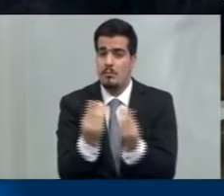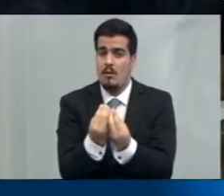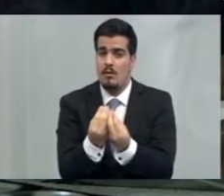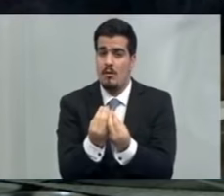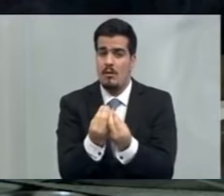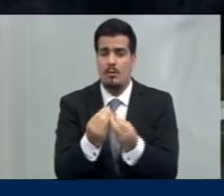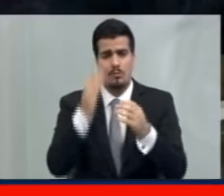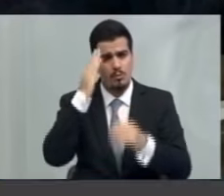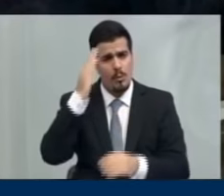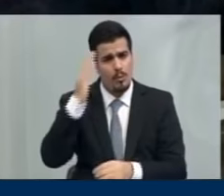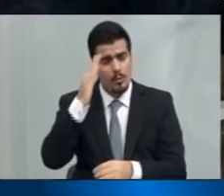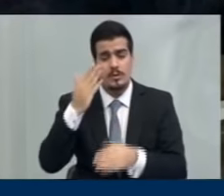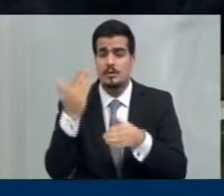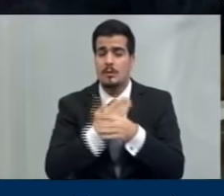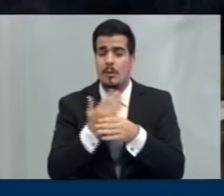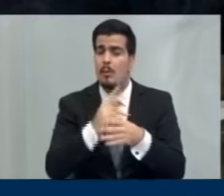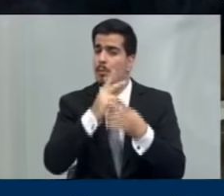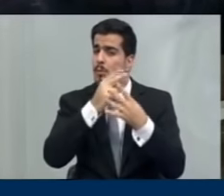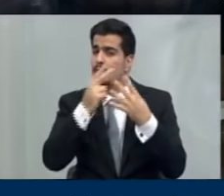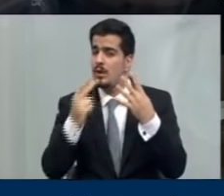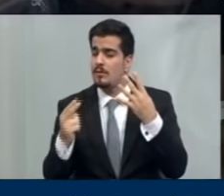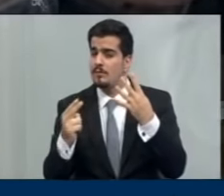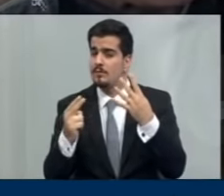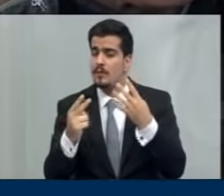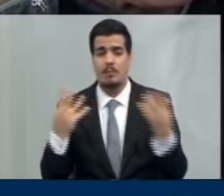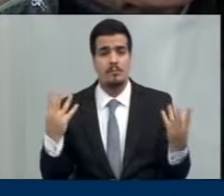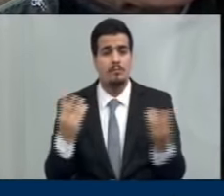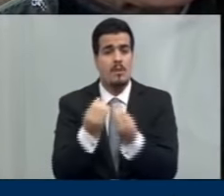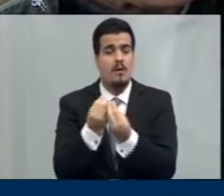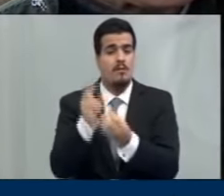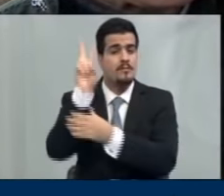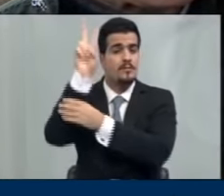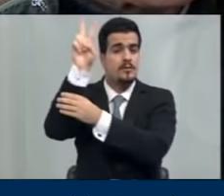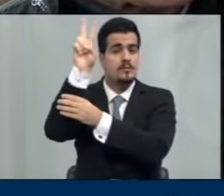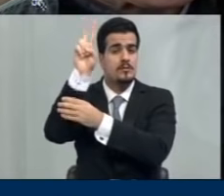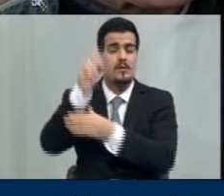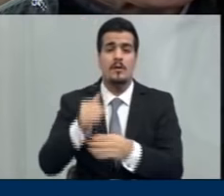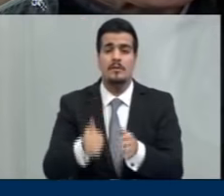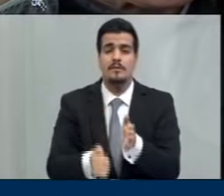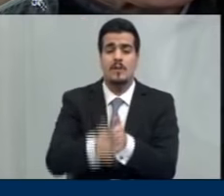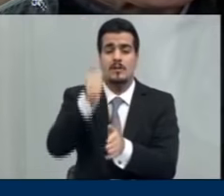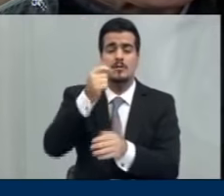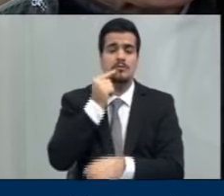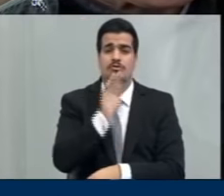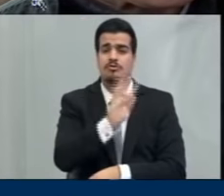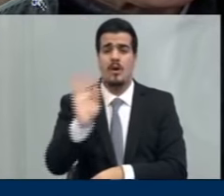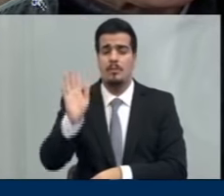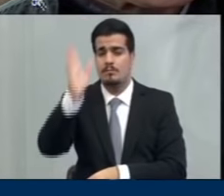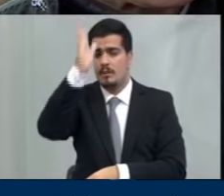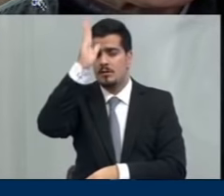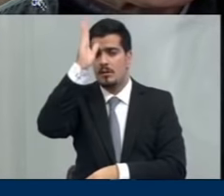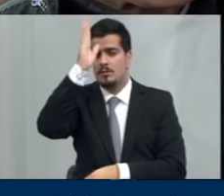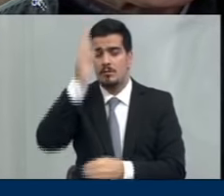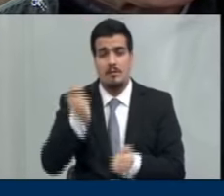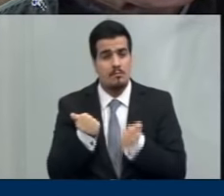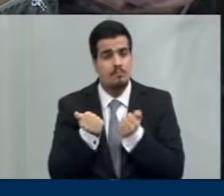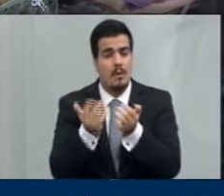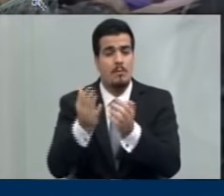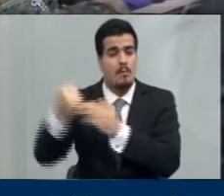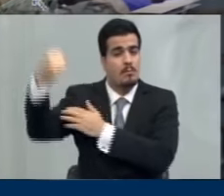القوات المشتركة بكافة صنوفها التي صاغت قلادة النصر وأهدتها إلى الشعب بتضحياتها